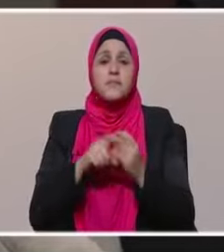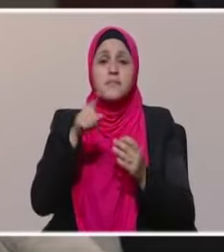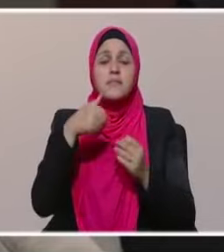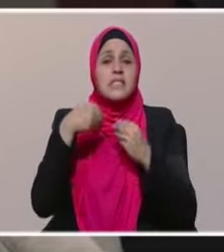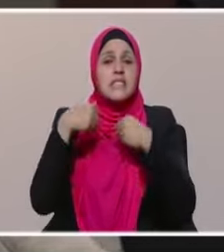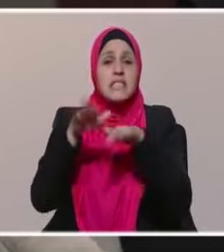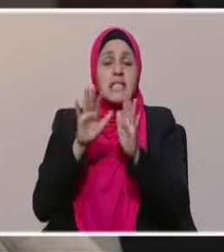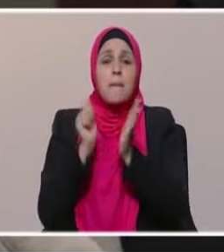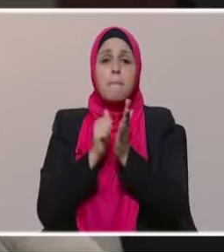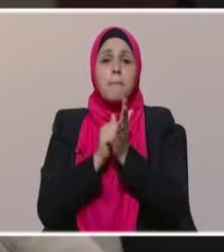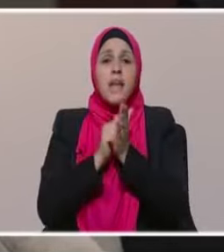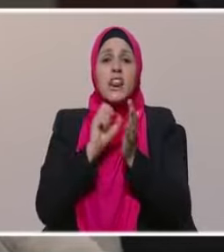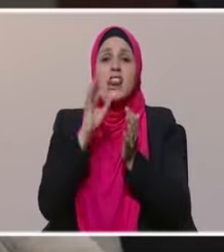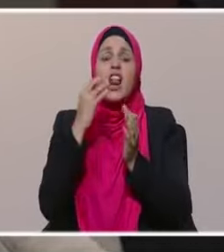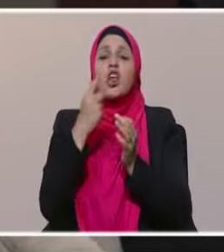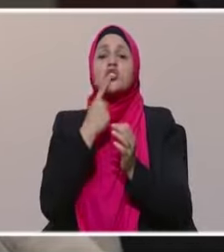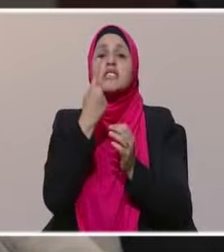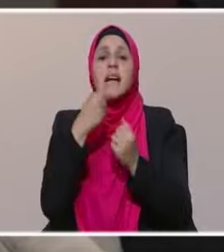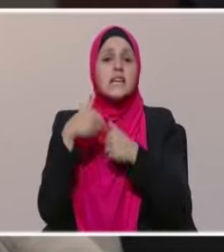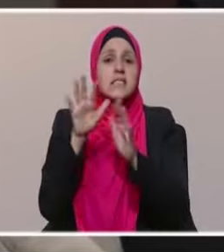سايبه البيت بقالها 13 سنه.